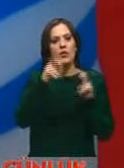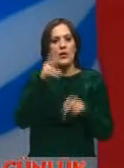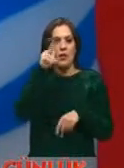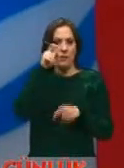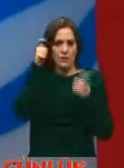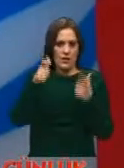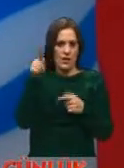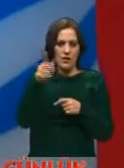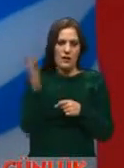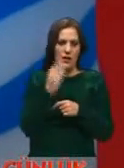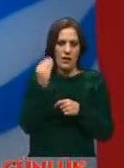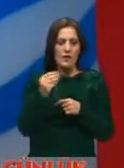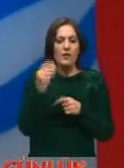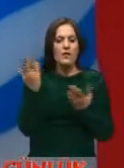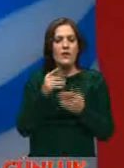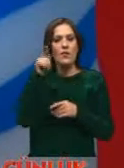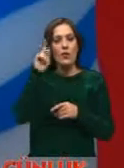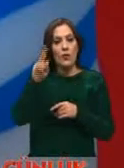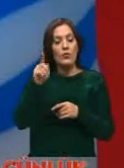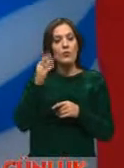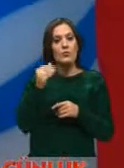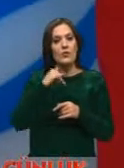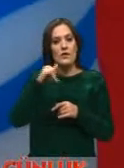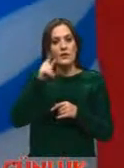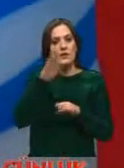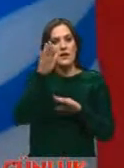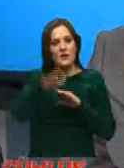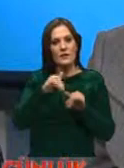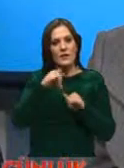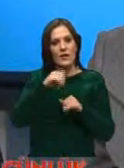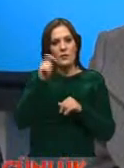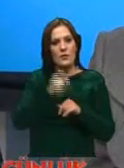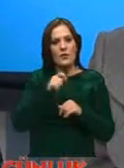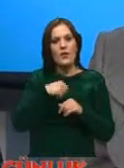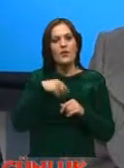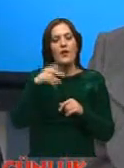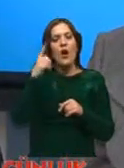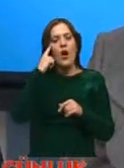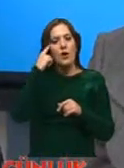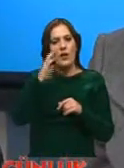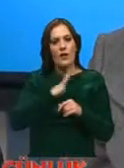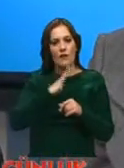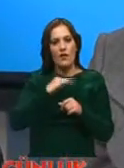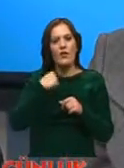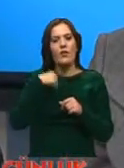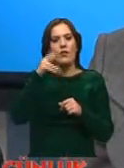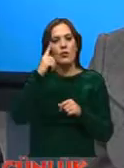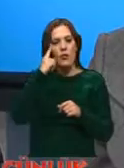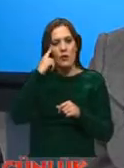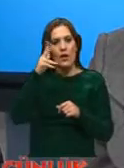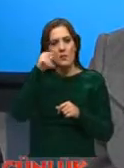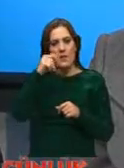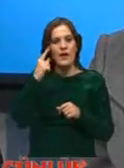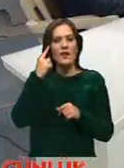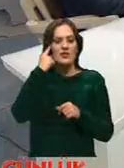Değil mi? Yani, ve aslında evet. Onu şu anda çok yakın bir adım mesafede takip eden Kore var. Güney Kore, Amerika ve tabii